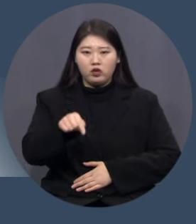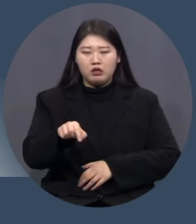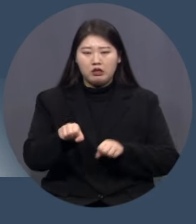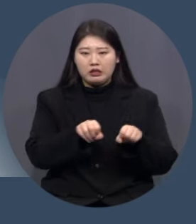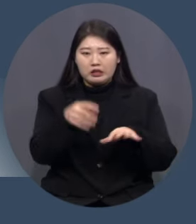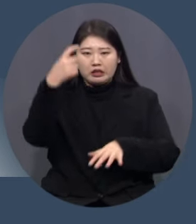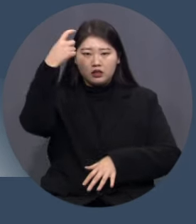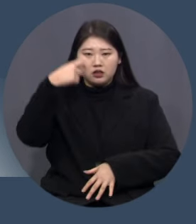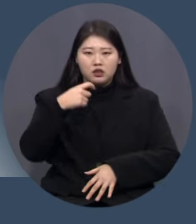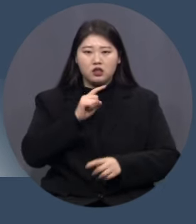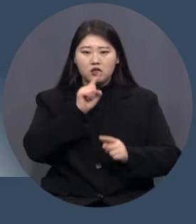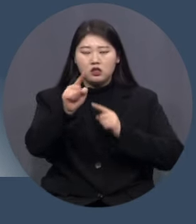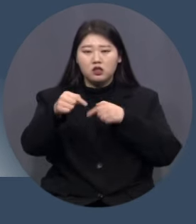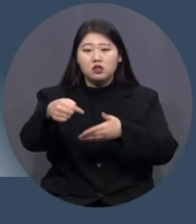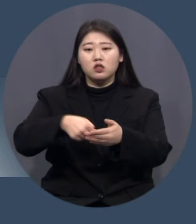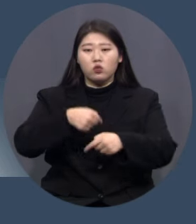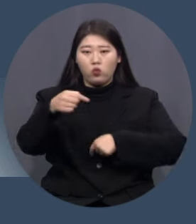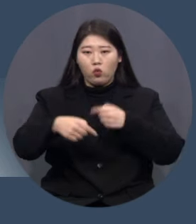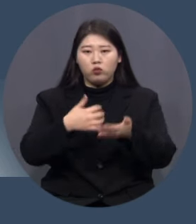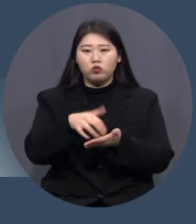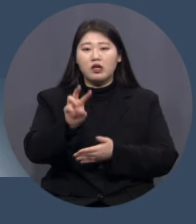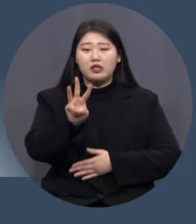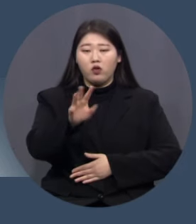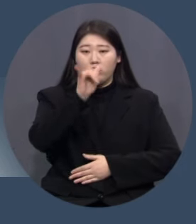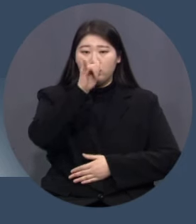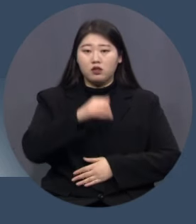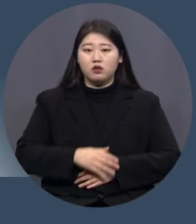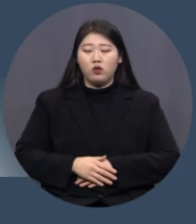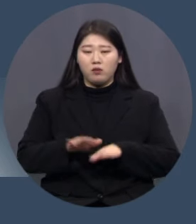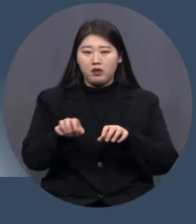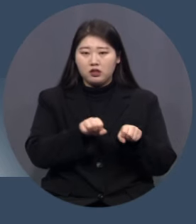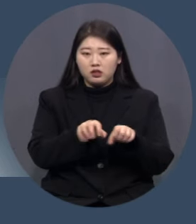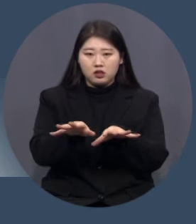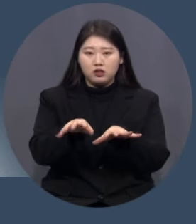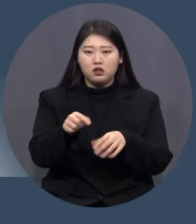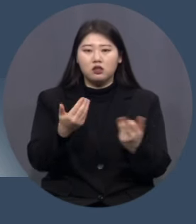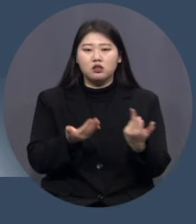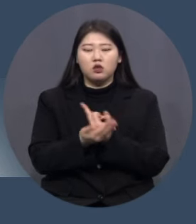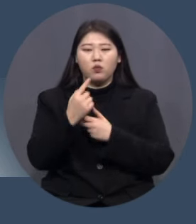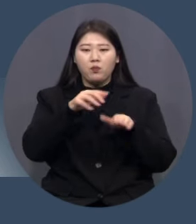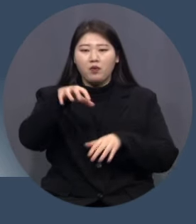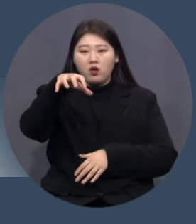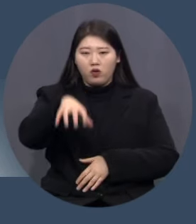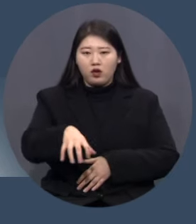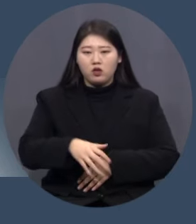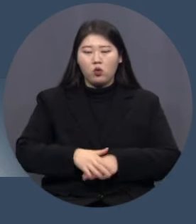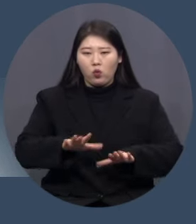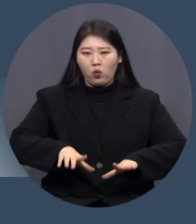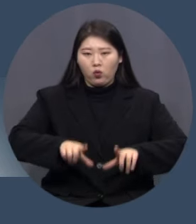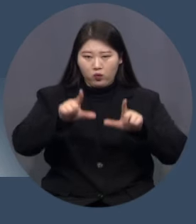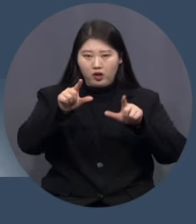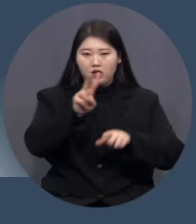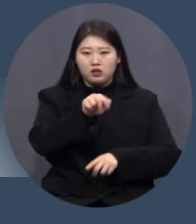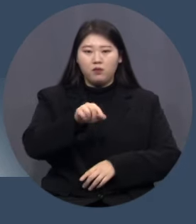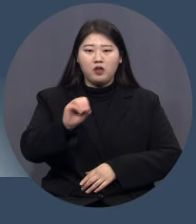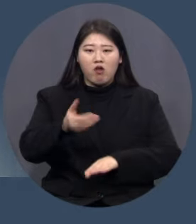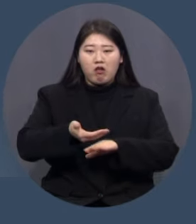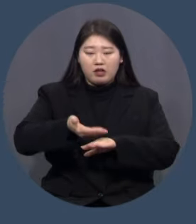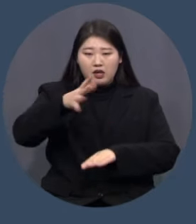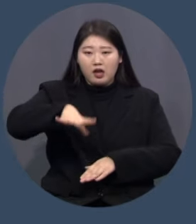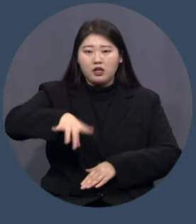느꼈다는 신고가 세권 접수됐습니다 이번 지진은 제주 해역에서 드러 발생한 규모 2.0 이상 첫